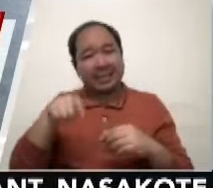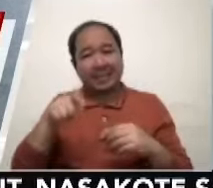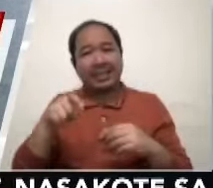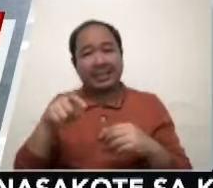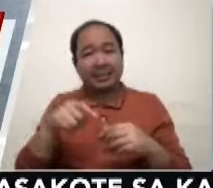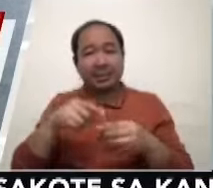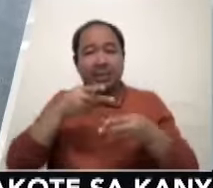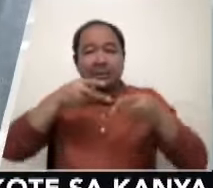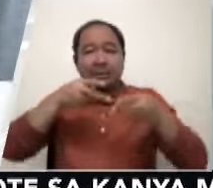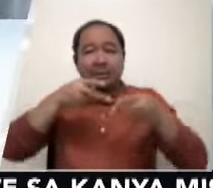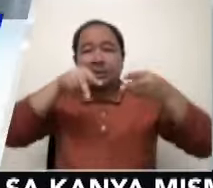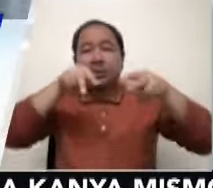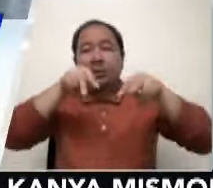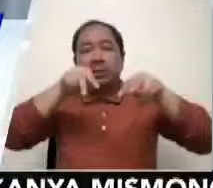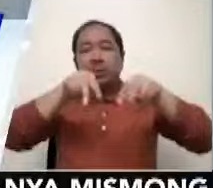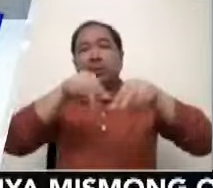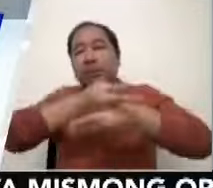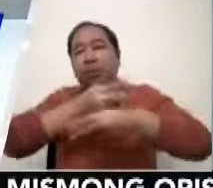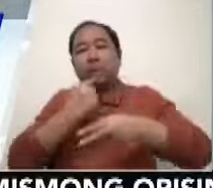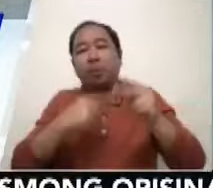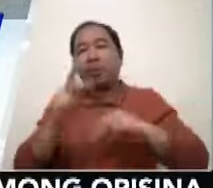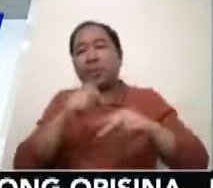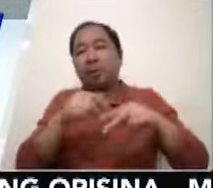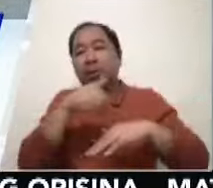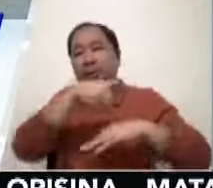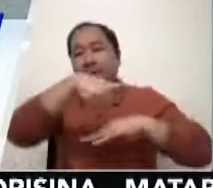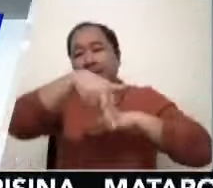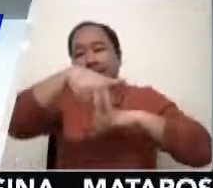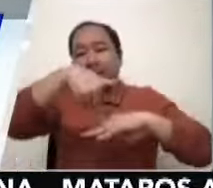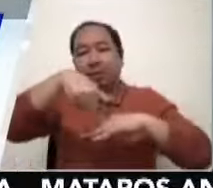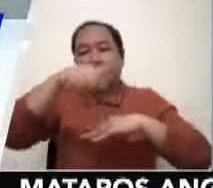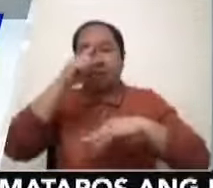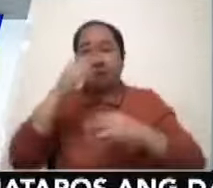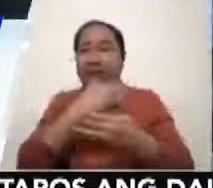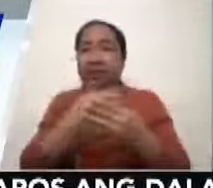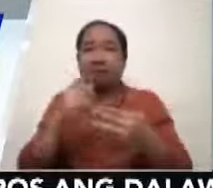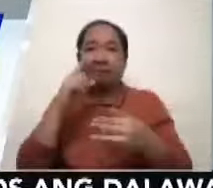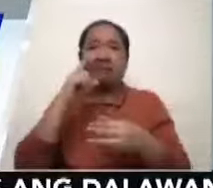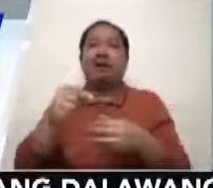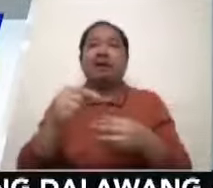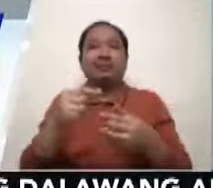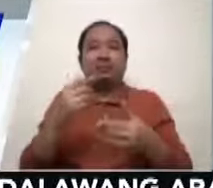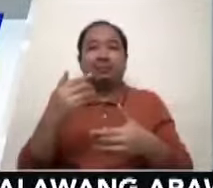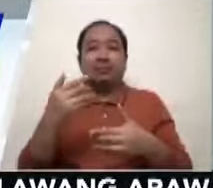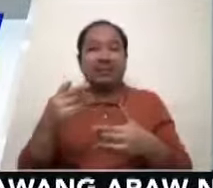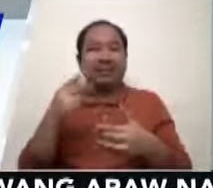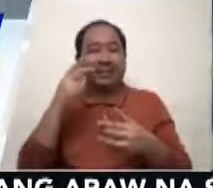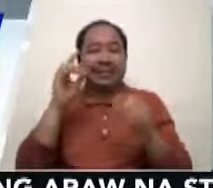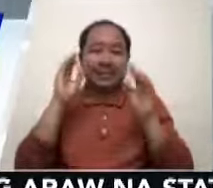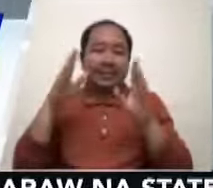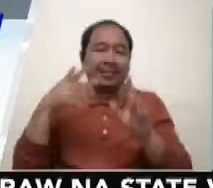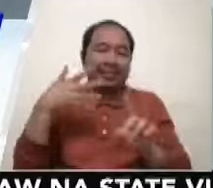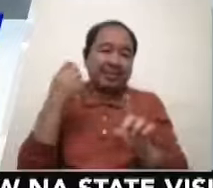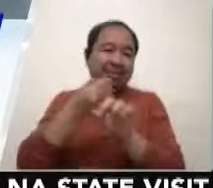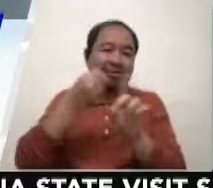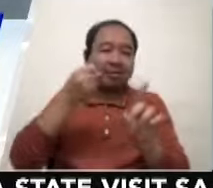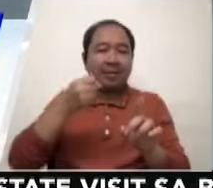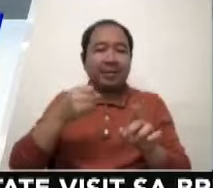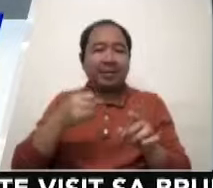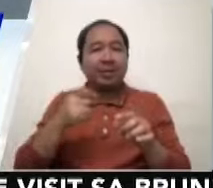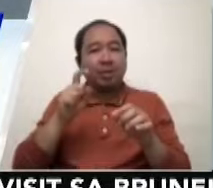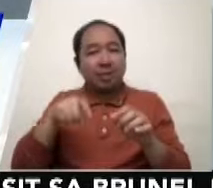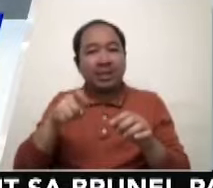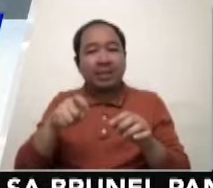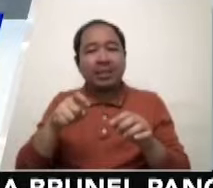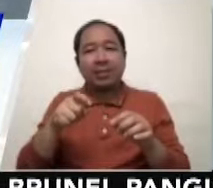mga tatawid kasi yung iba po sana sobrang nagmamadali na didisgrasya po. Kailangan po natin ng isang